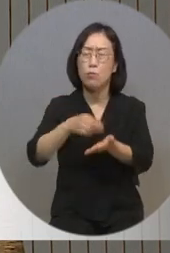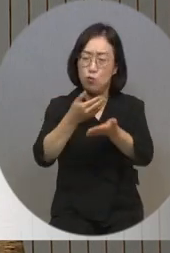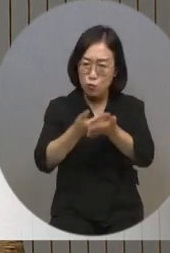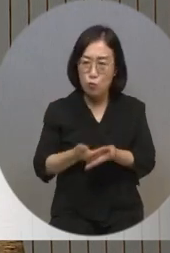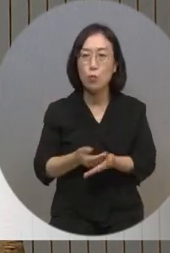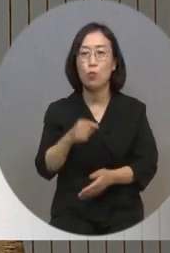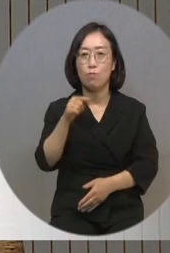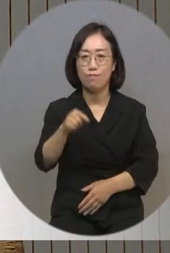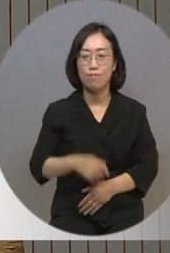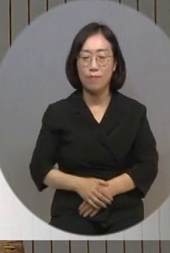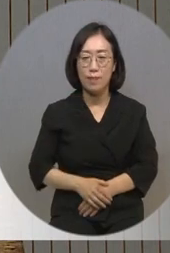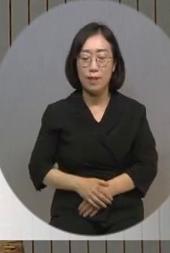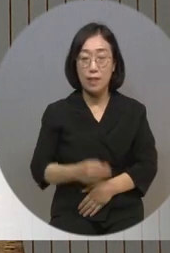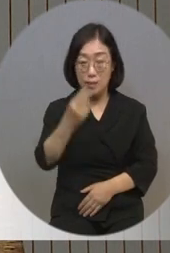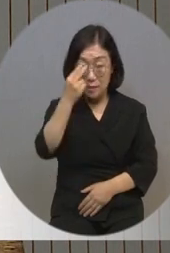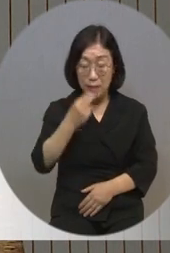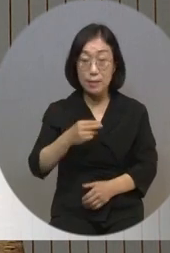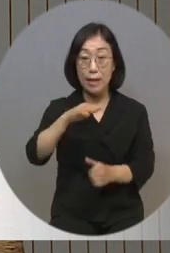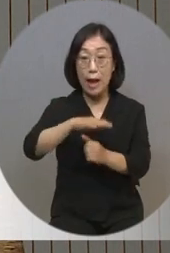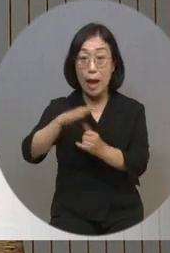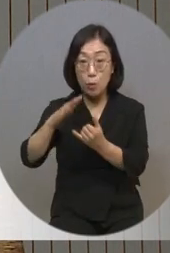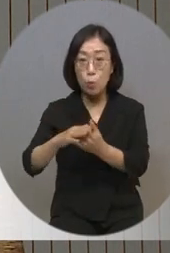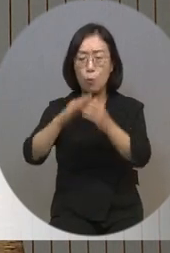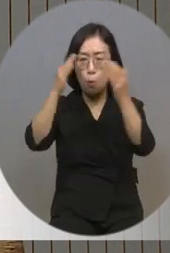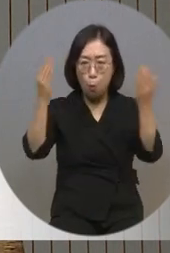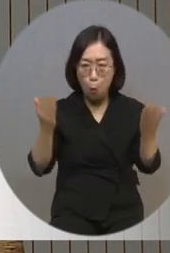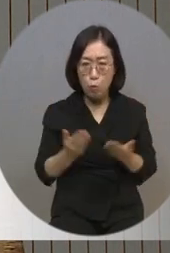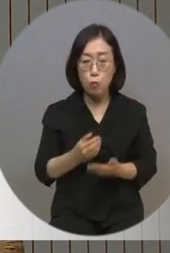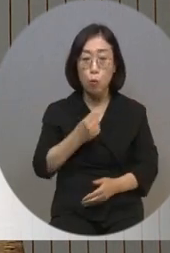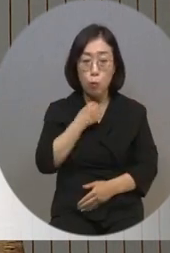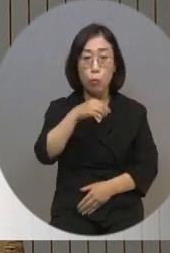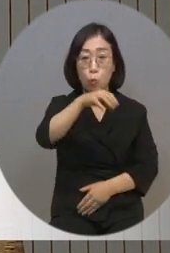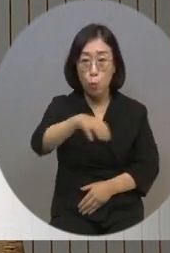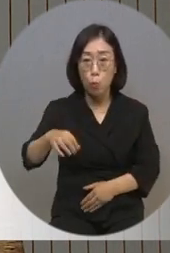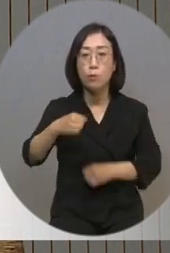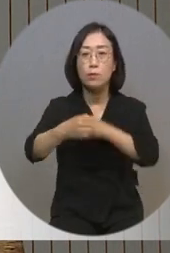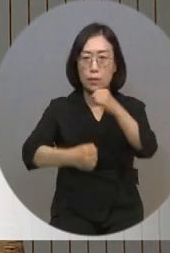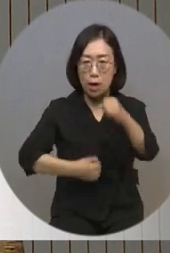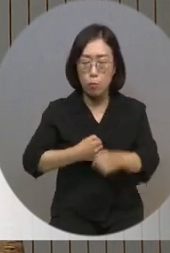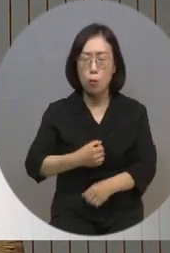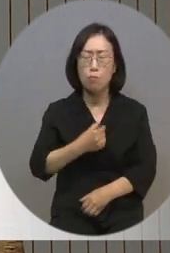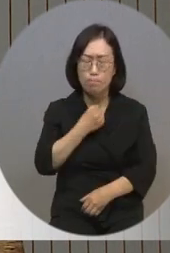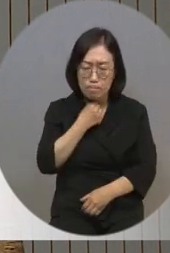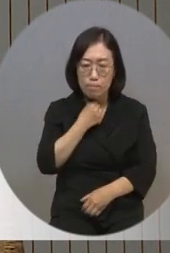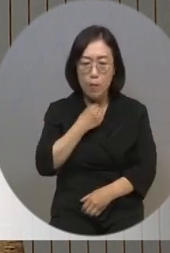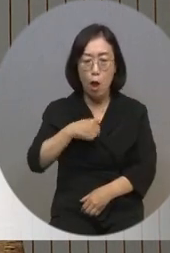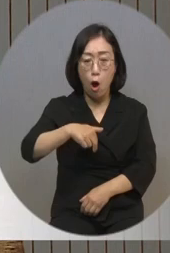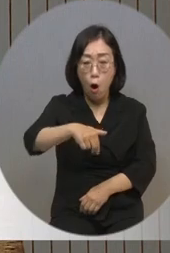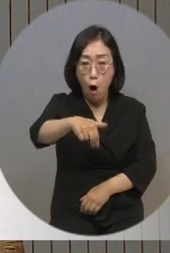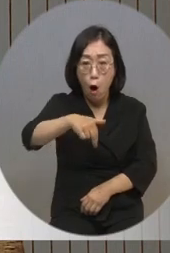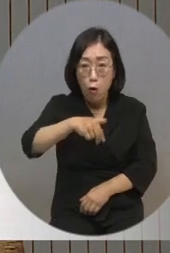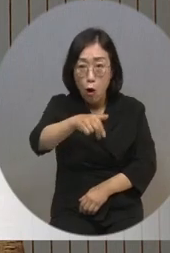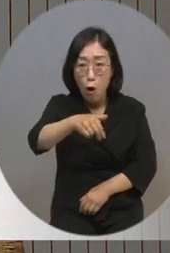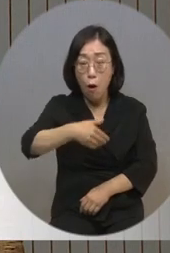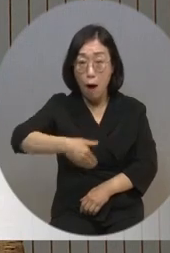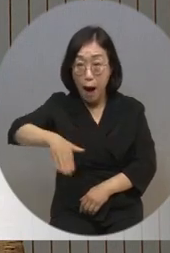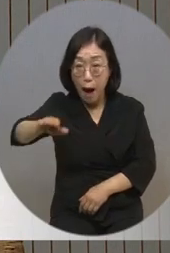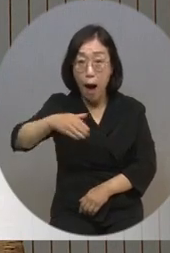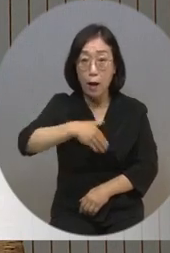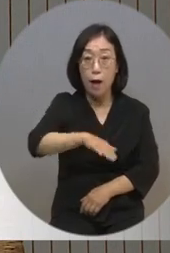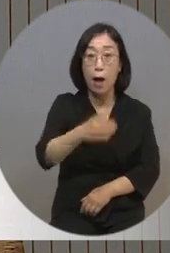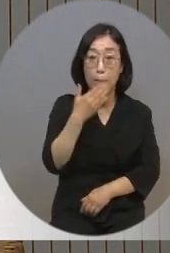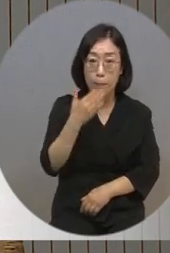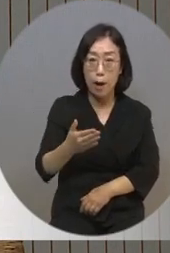시각장애 아동들 모두가 원하는 곳을 자유롭게 또 내 의지대로 갈 수 있도록 저희 프로젝트가 그